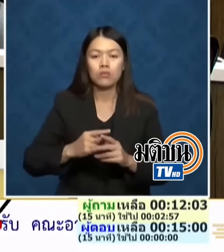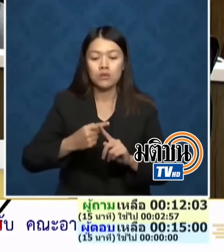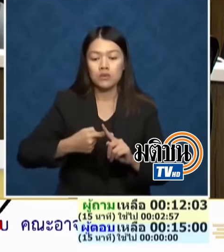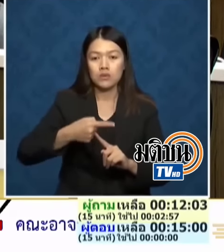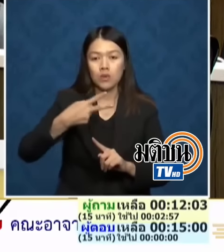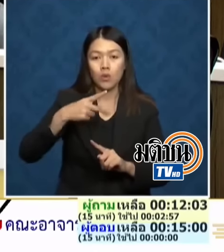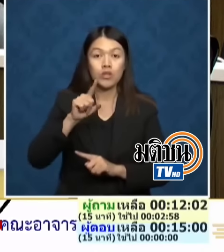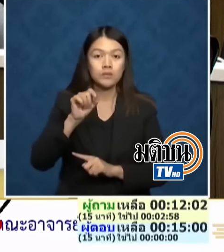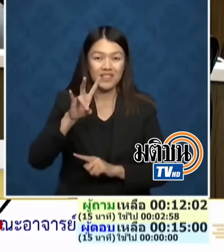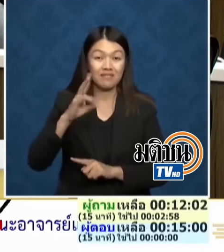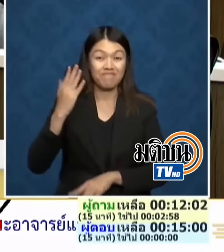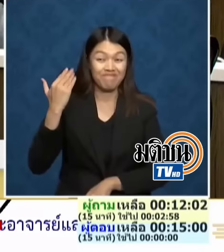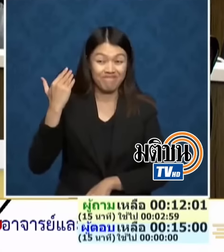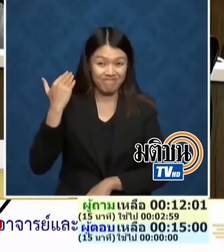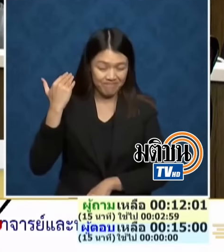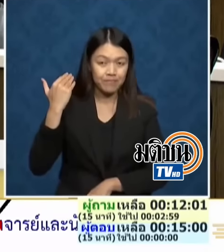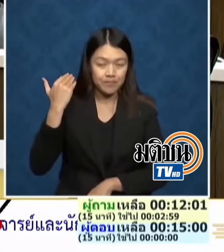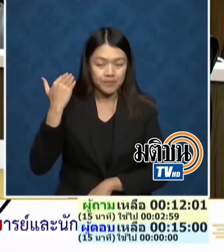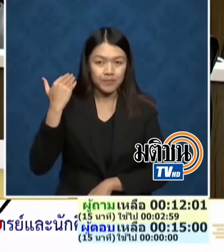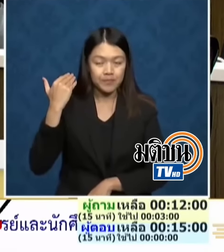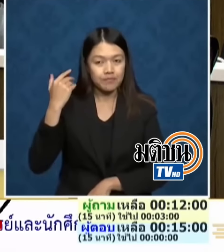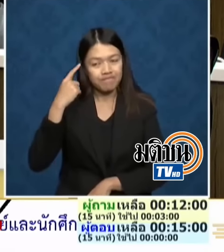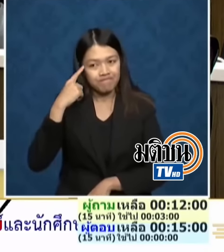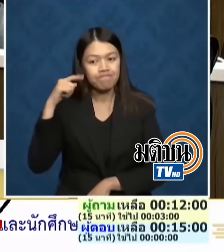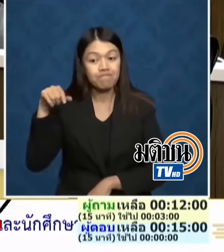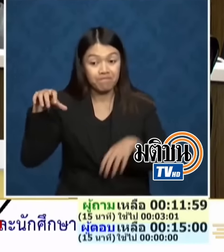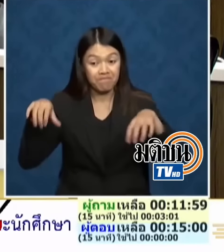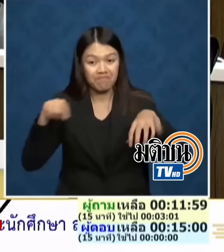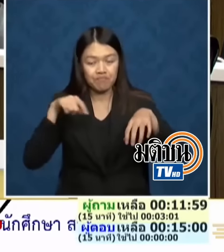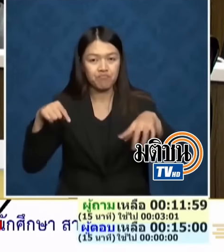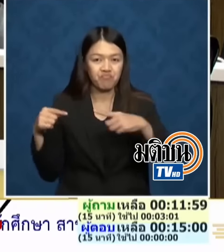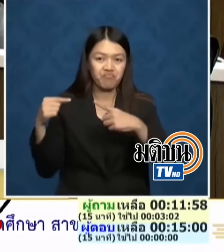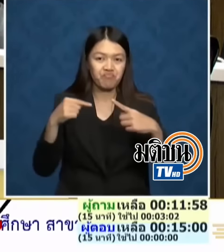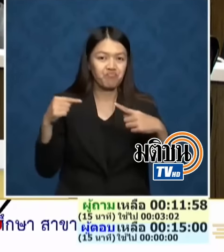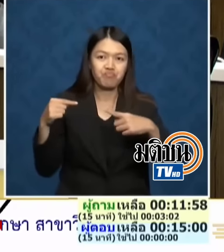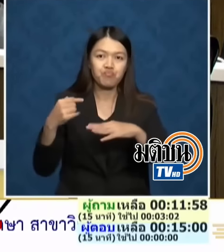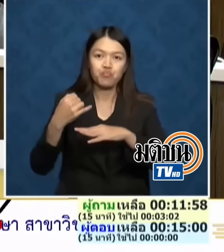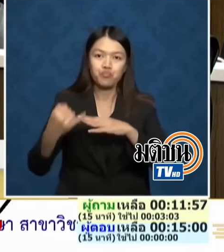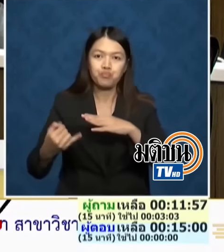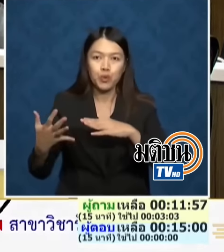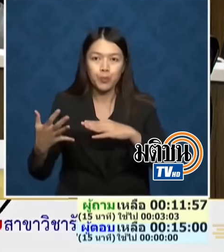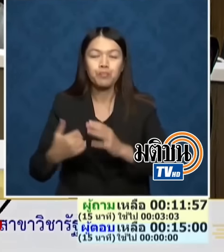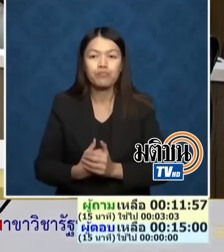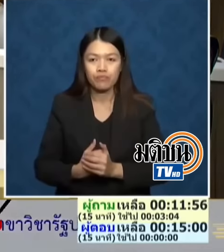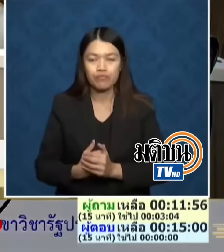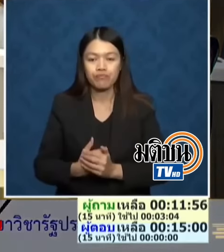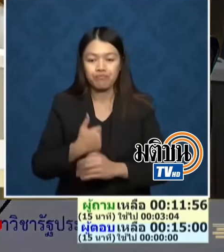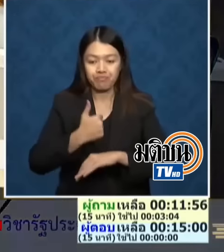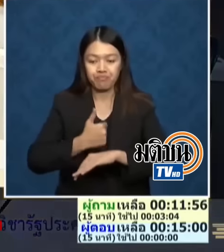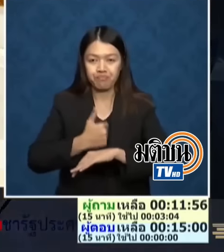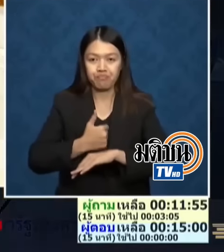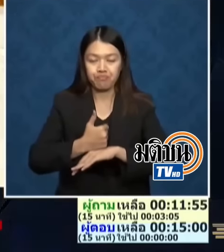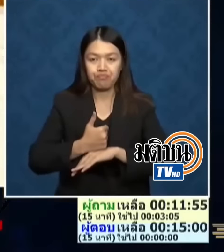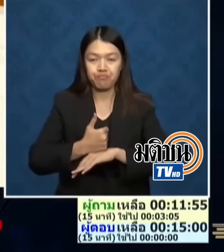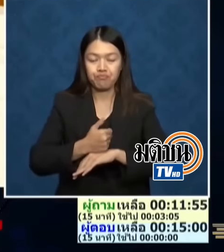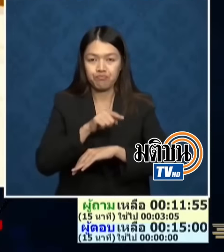กุพาทที่ผ่านมาอัี้กเป็ที่มาวาคอพิศพาทไม่จบท่านนายกรำตีก็มบหมายก